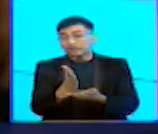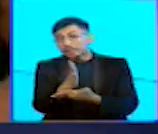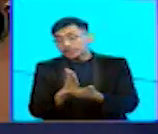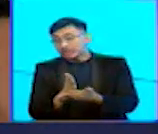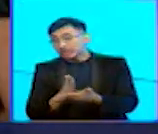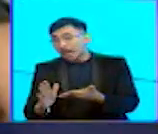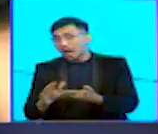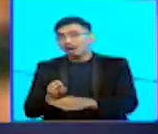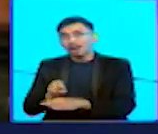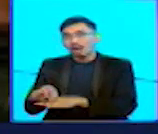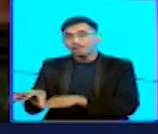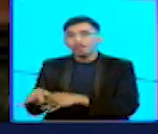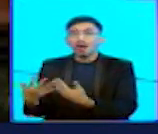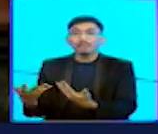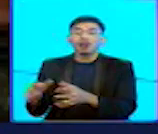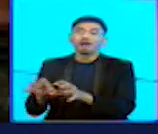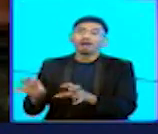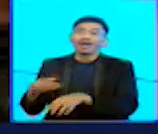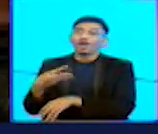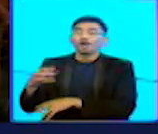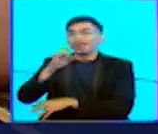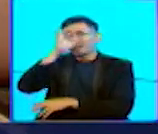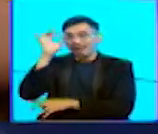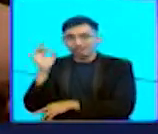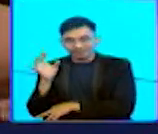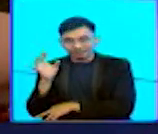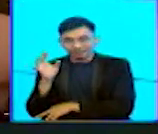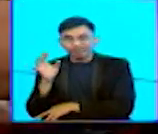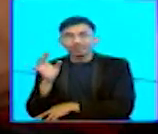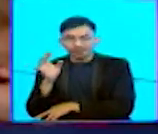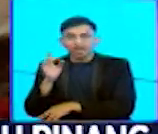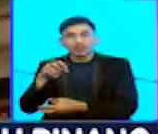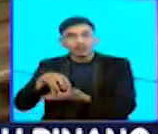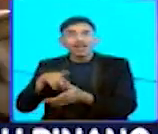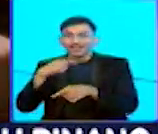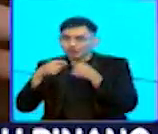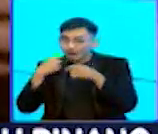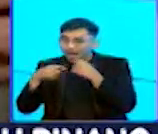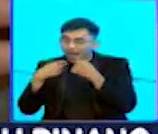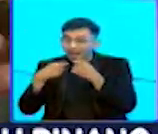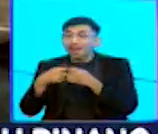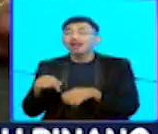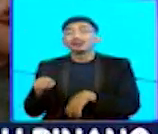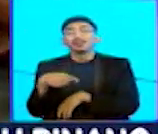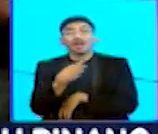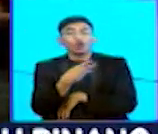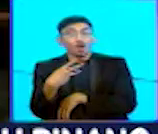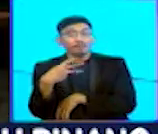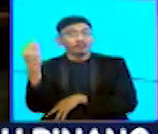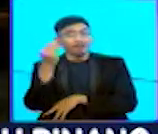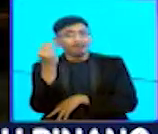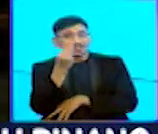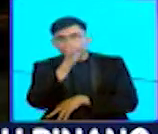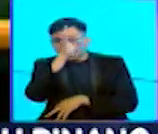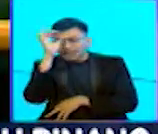kreatif termasuk restoran. Menparekraf Sandiaga Uno juga memperkenalkan produk kreatif kemasan makanan berbahan dasar